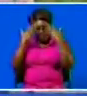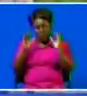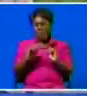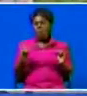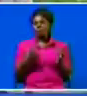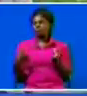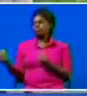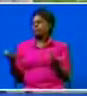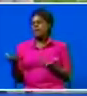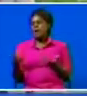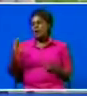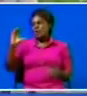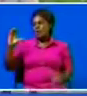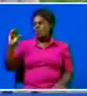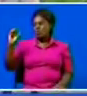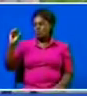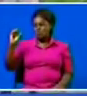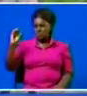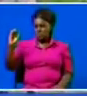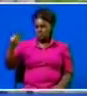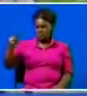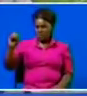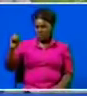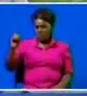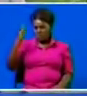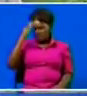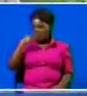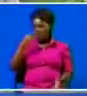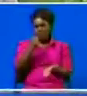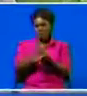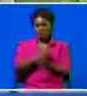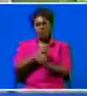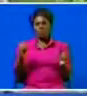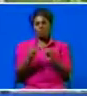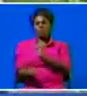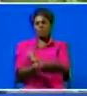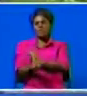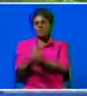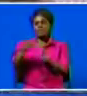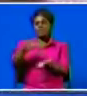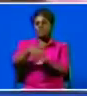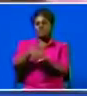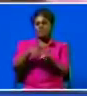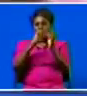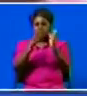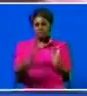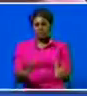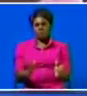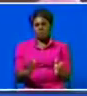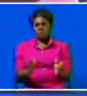kwenda. OCPD wa eneo hili alidai hakuwa ofisini kuelezea yaliyojiri. Mark